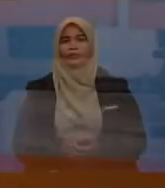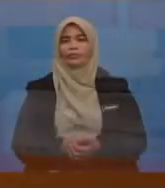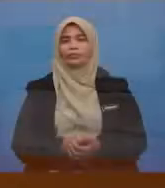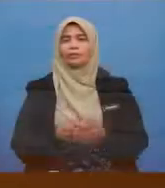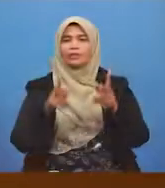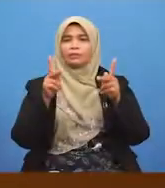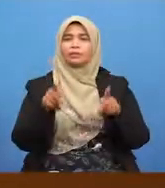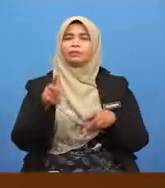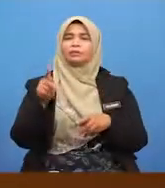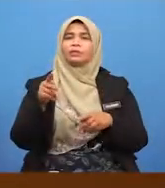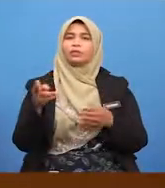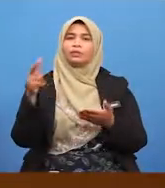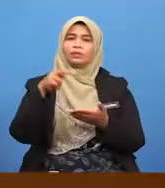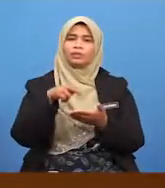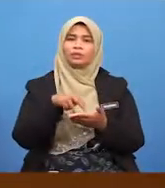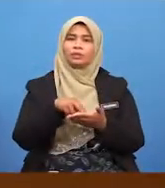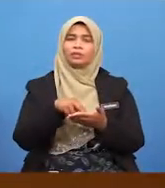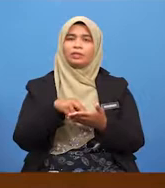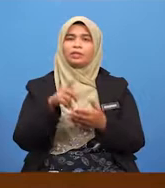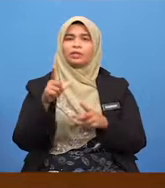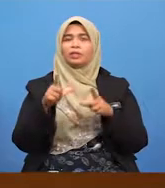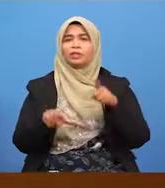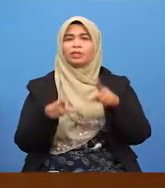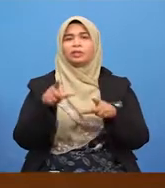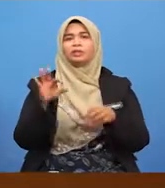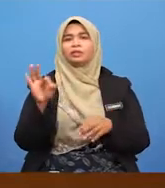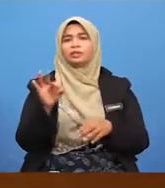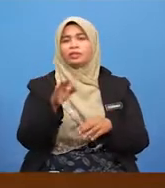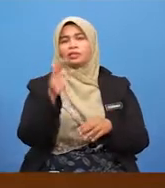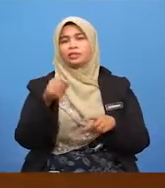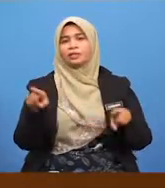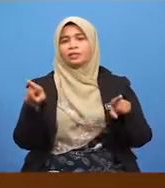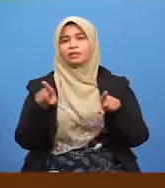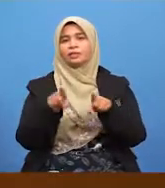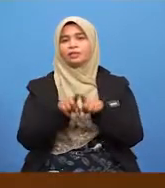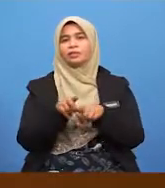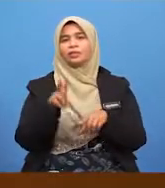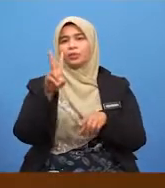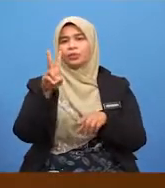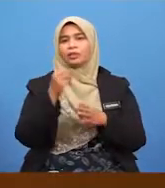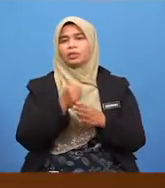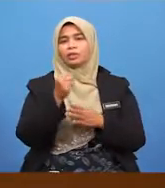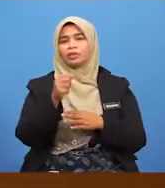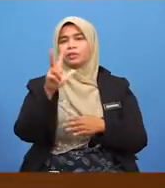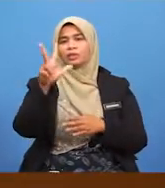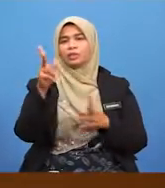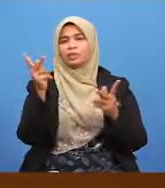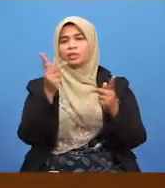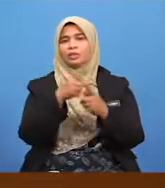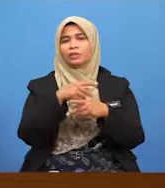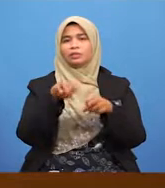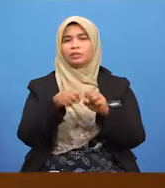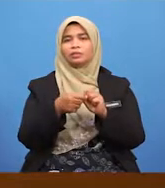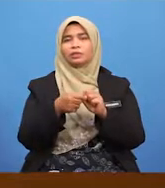Ki Plaza perlu mengulangi langkah jahitannya sama duit atau hijau kali